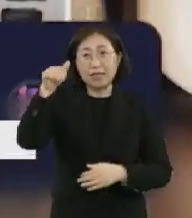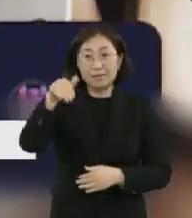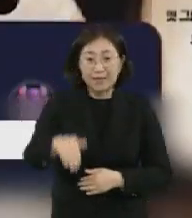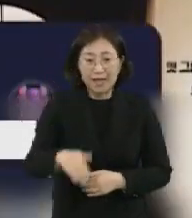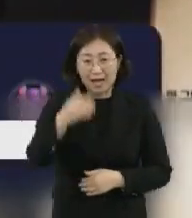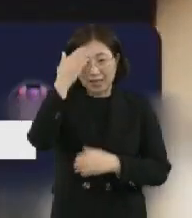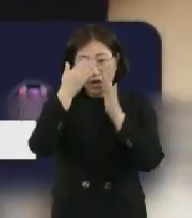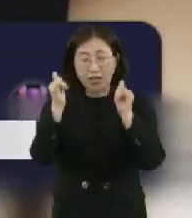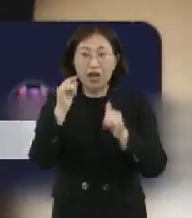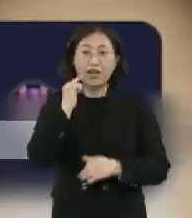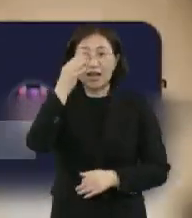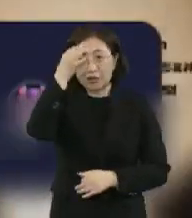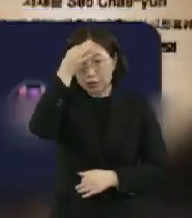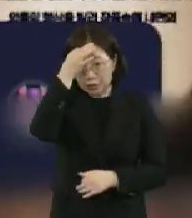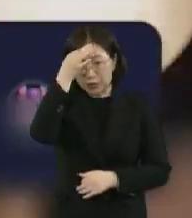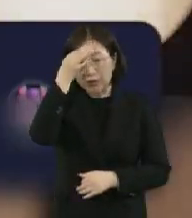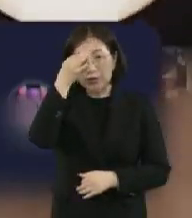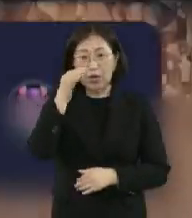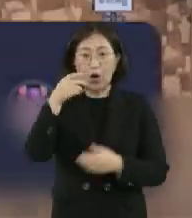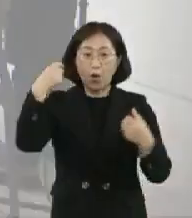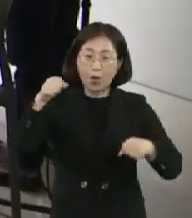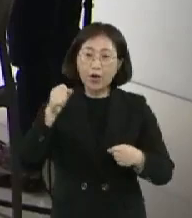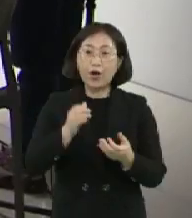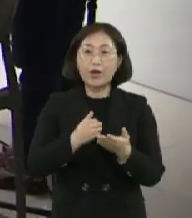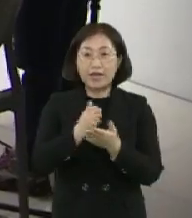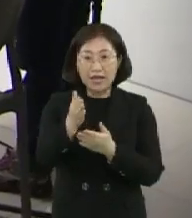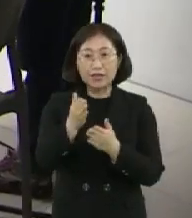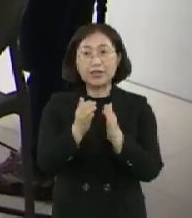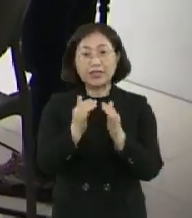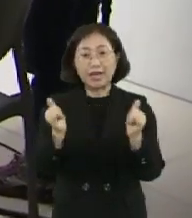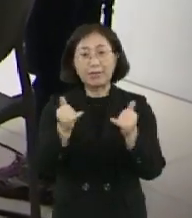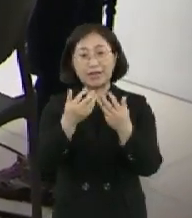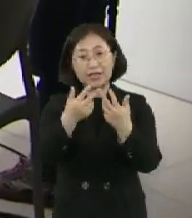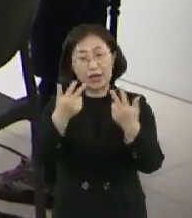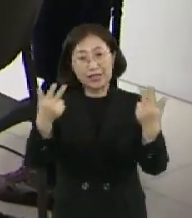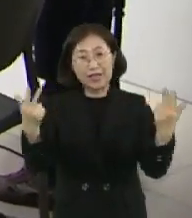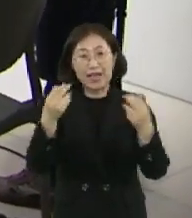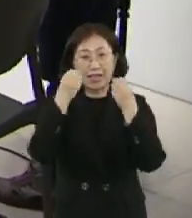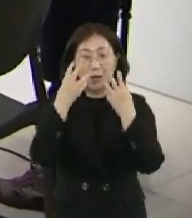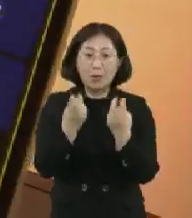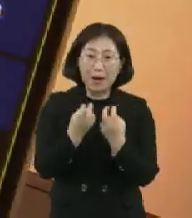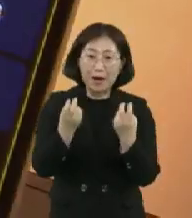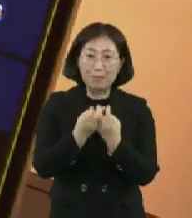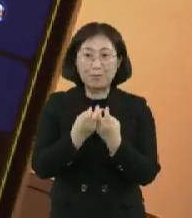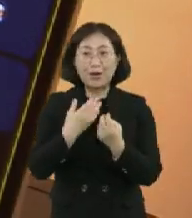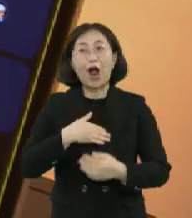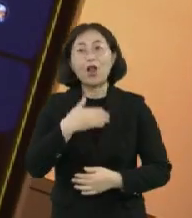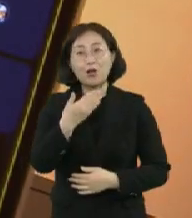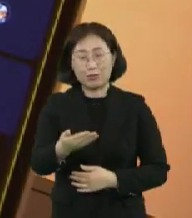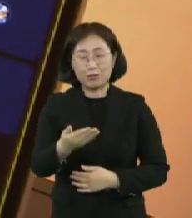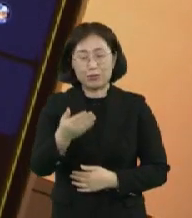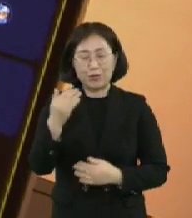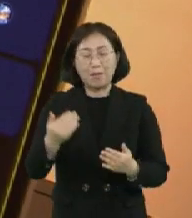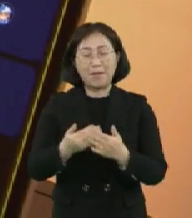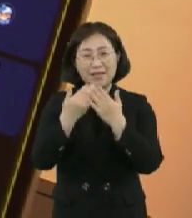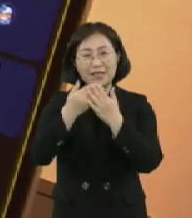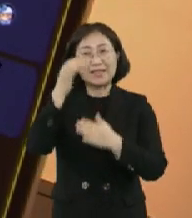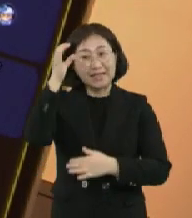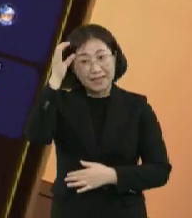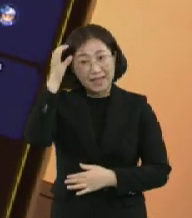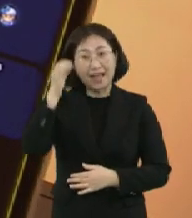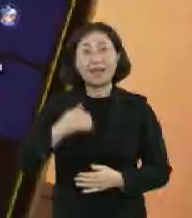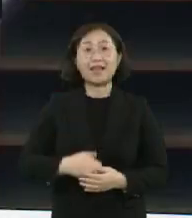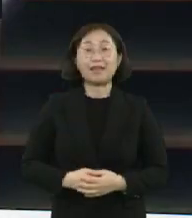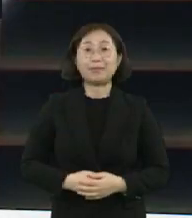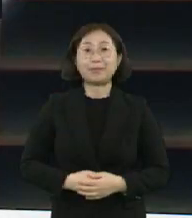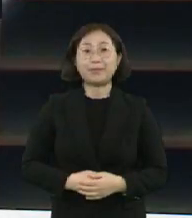예술가들은 물론 공연 예술계에도 전시 문화의 새로운 방향을 제시할 것으로 기대됩니다. TJB 김진석입니다.